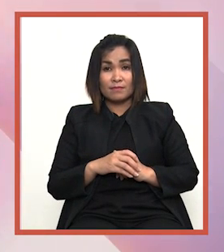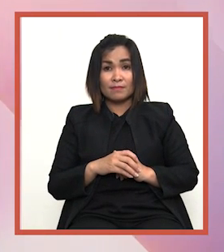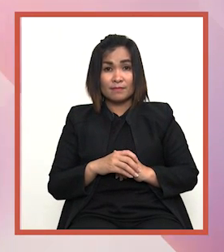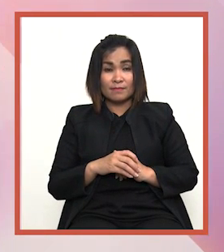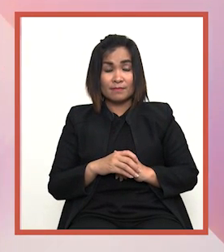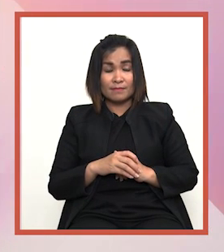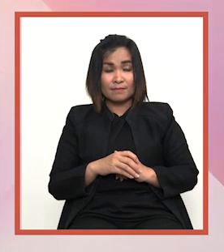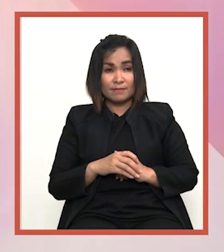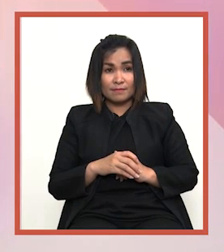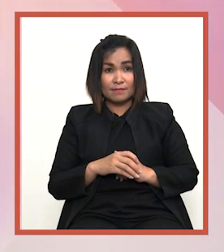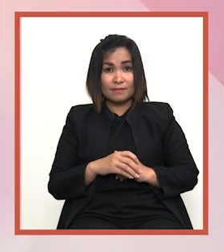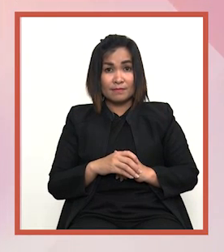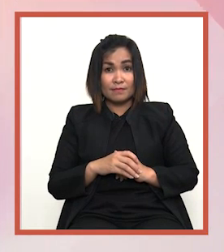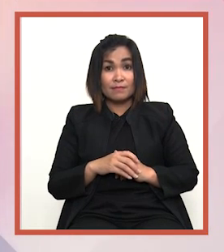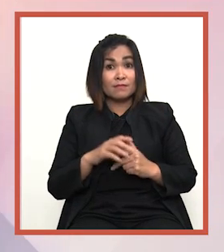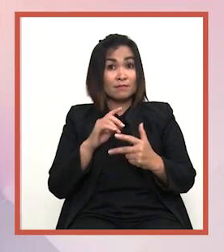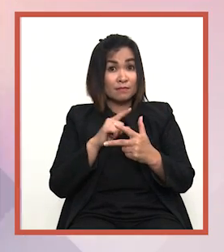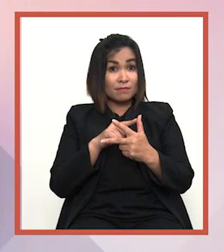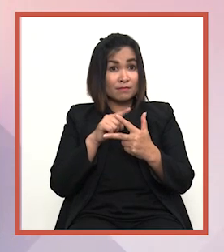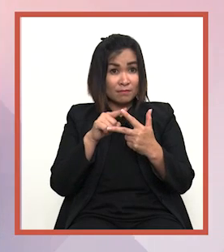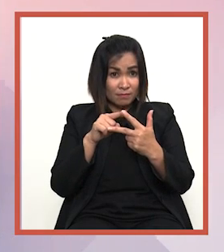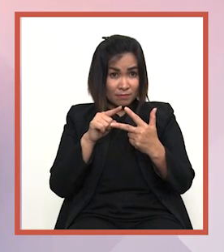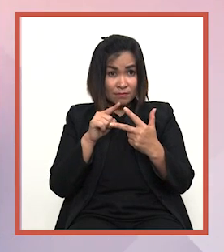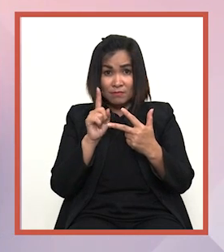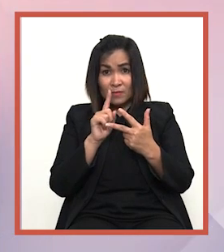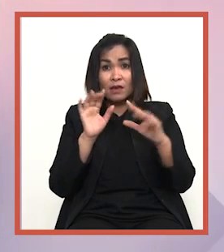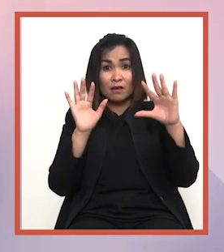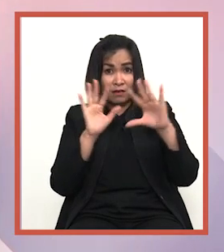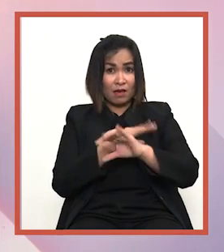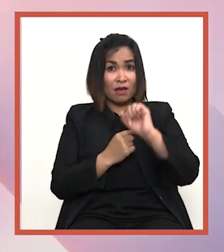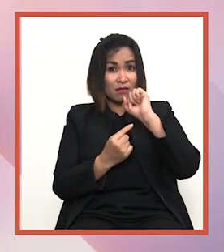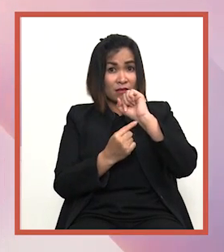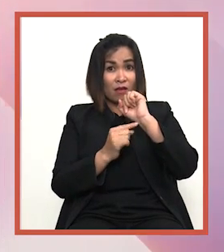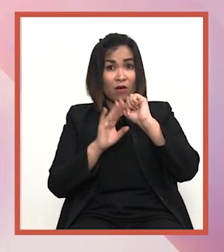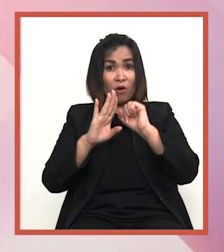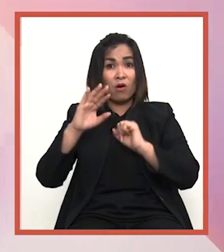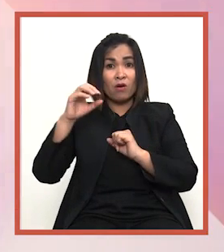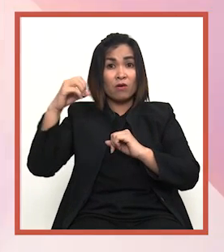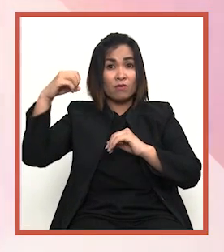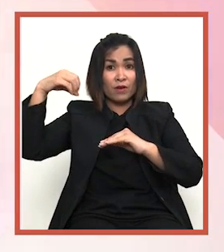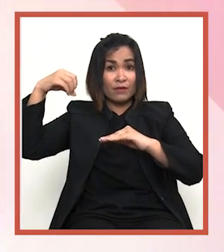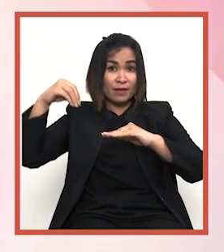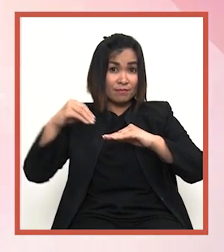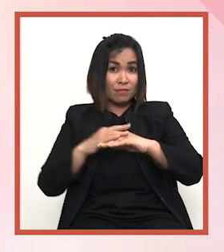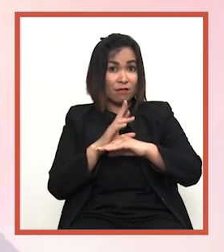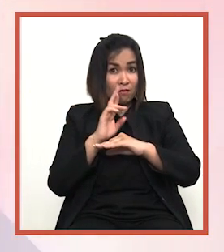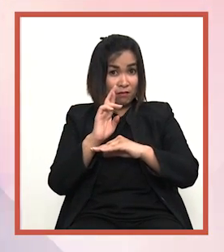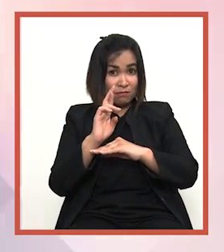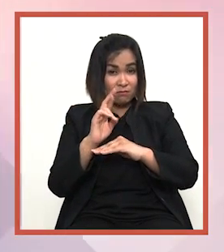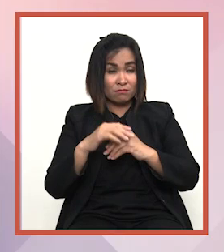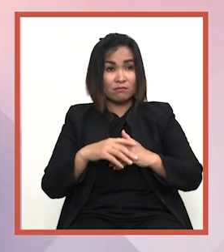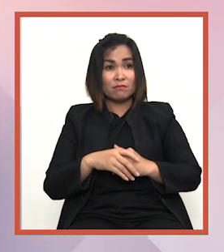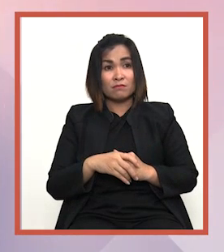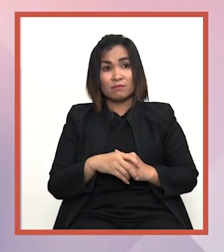ครับลักษณะมันนะครับจะคล้ายๆกับสัญลักษณ์ของตัวต้านทานที่กับด้านอยู่นั่นเองนะครับเป็นด้านน